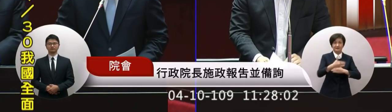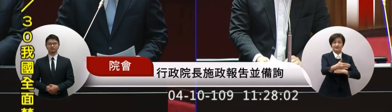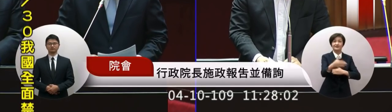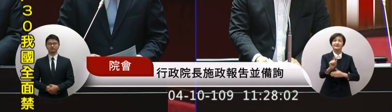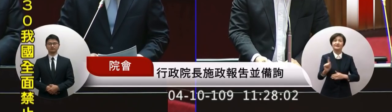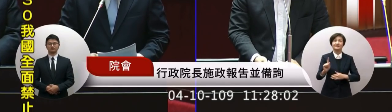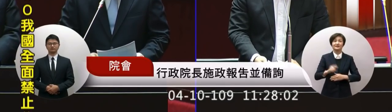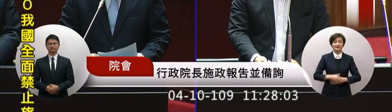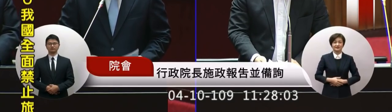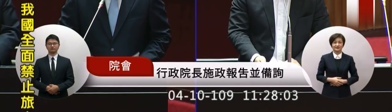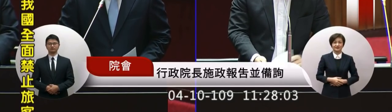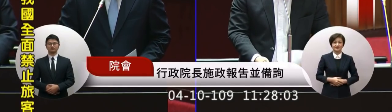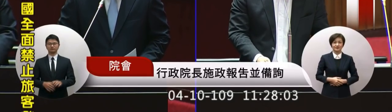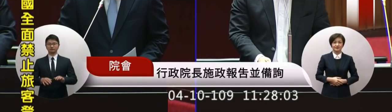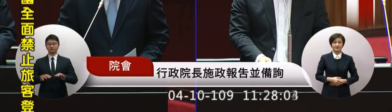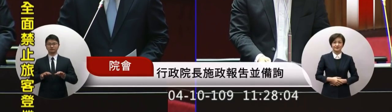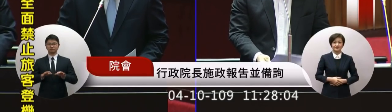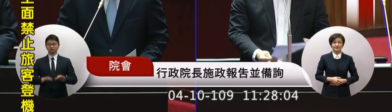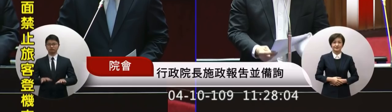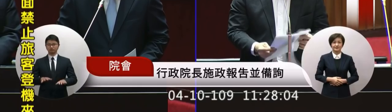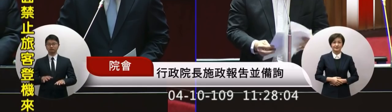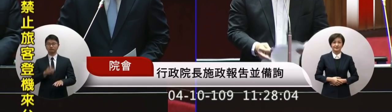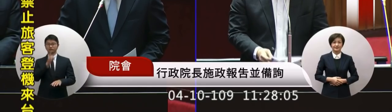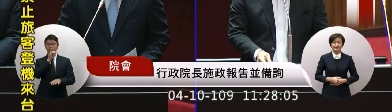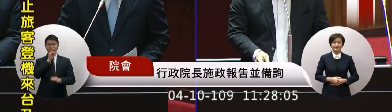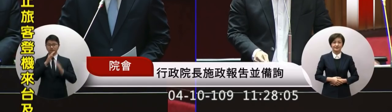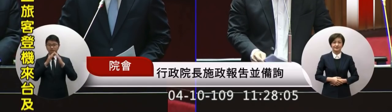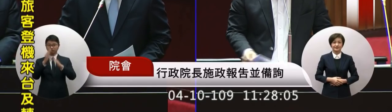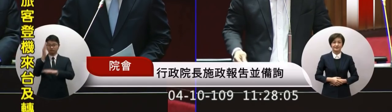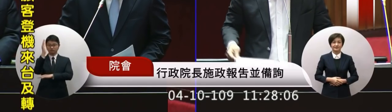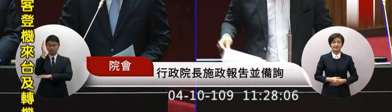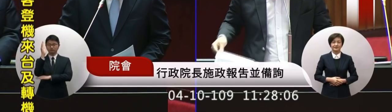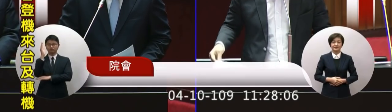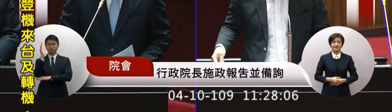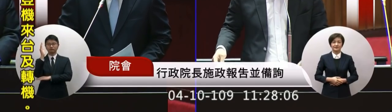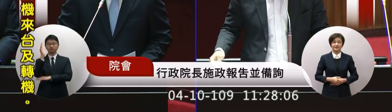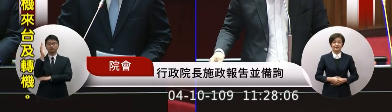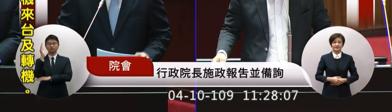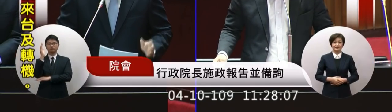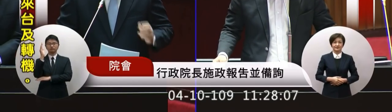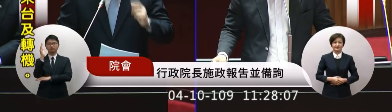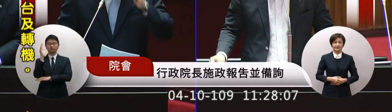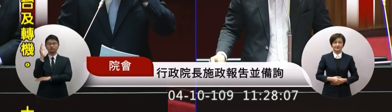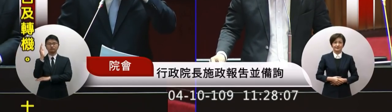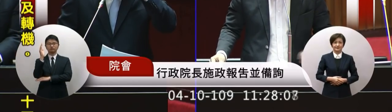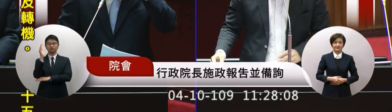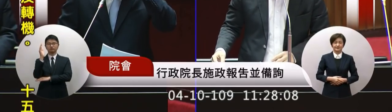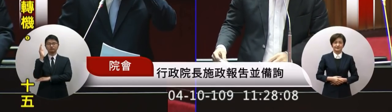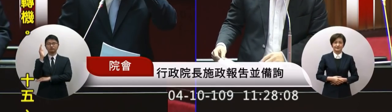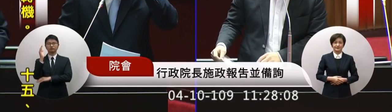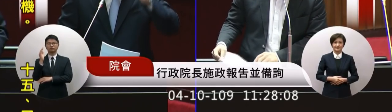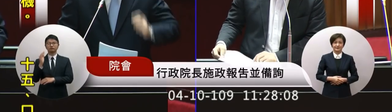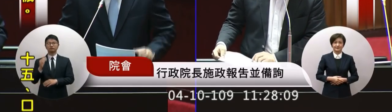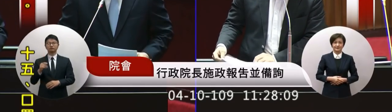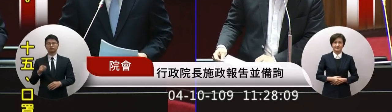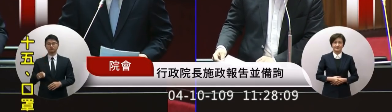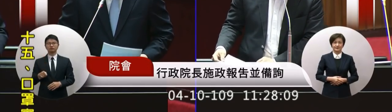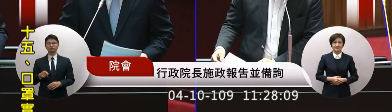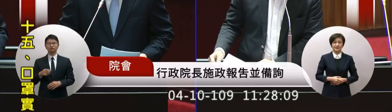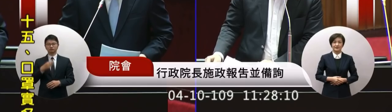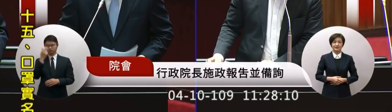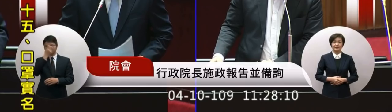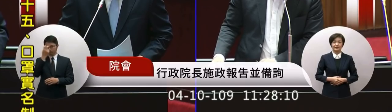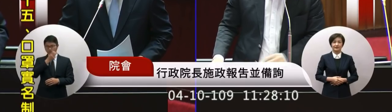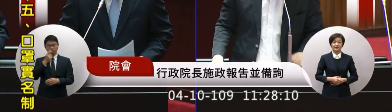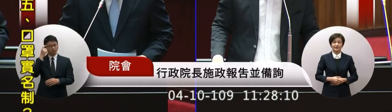何？ 即摆就是台中市政府吼，经过这个审查的一寡意见吼，